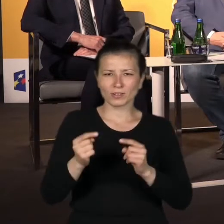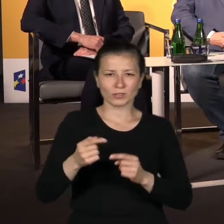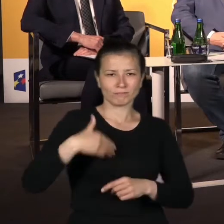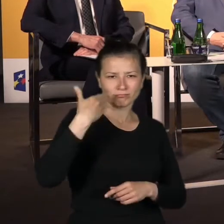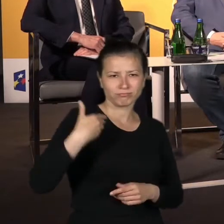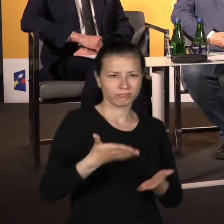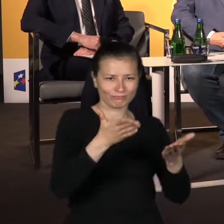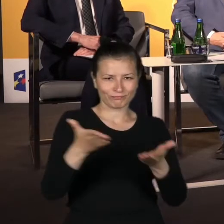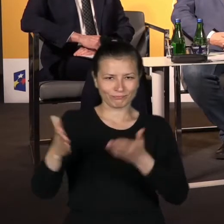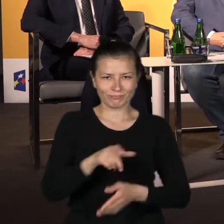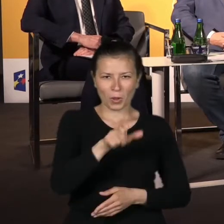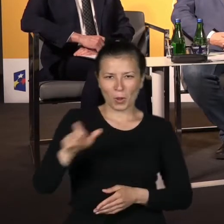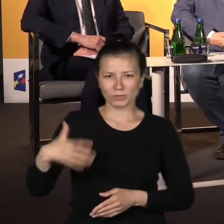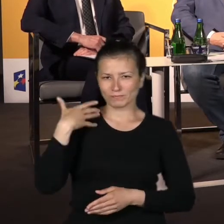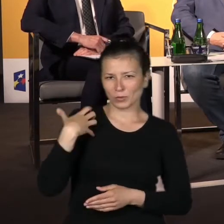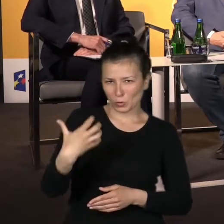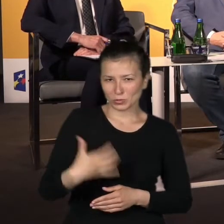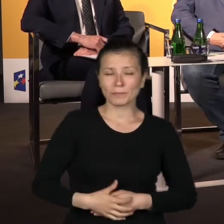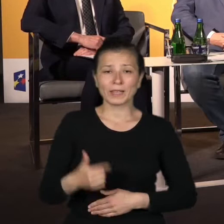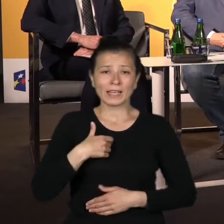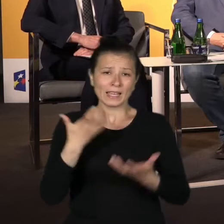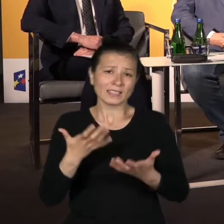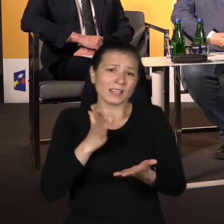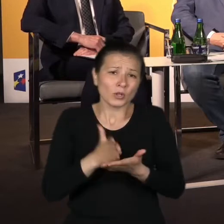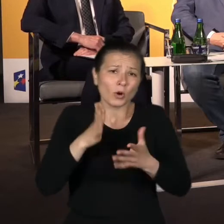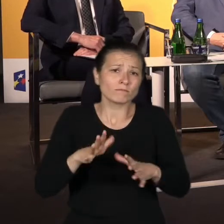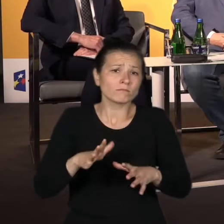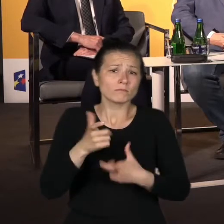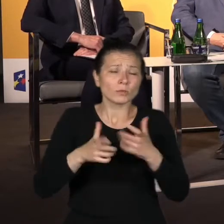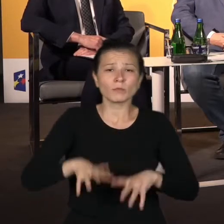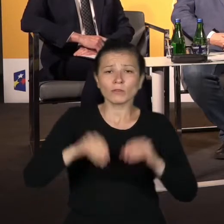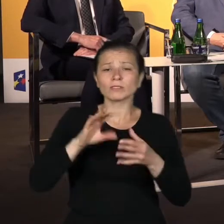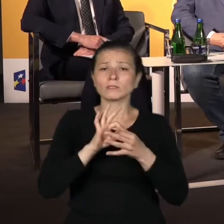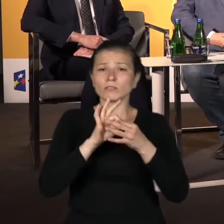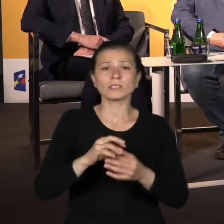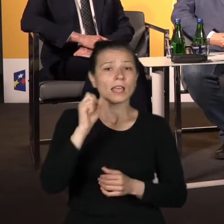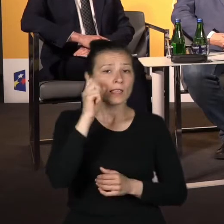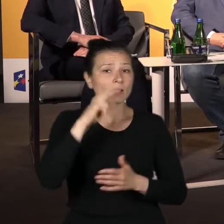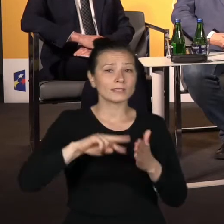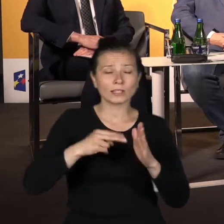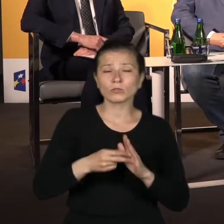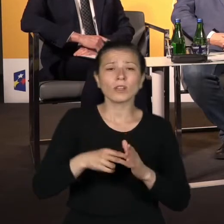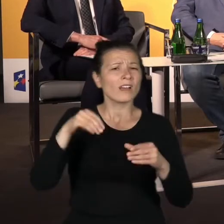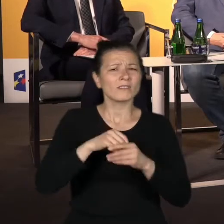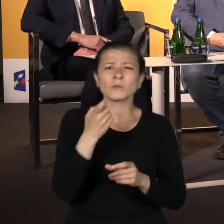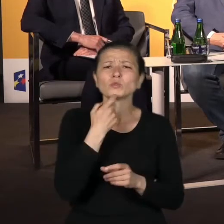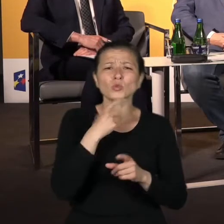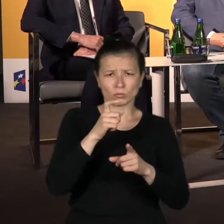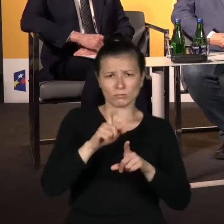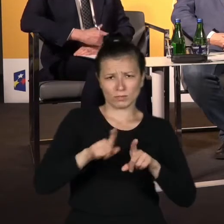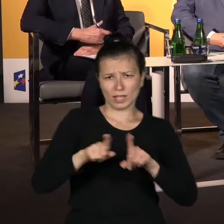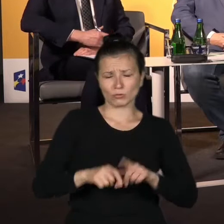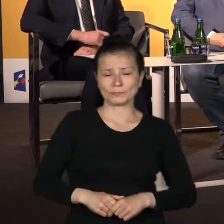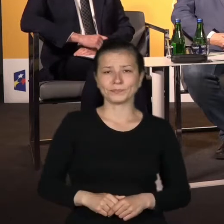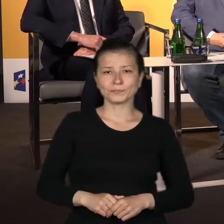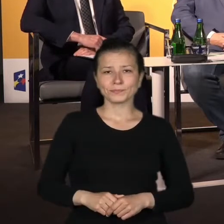wypowiedzi prelegentów, ja bym chciał tylko jakieś drobne tło naświetlić dotyczące inteligencji strategicznej i tego, co kryje się pod tymi pojęciami.